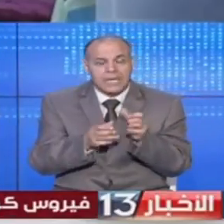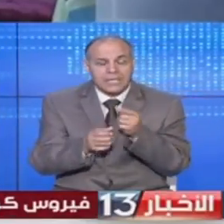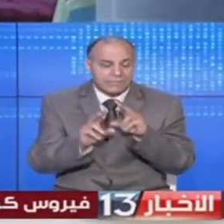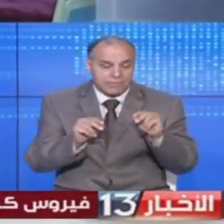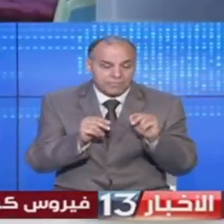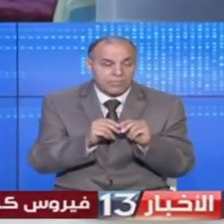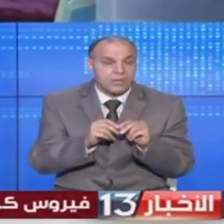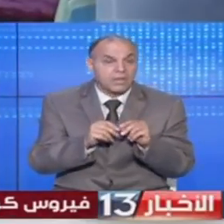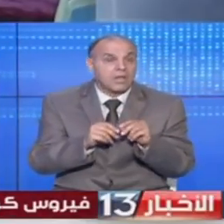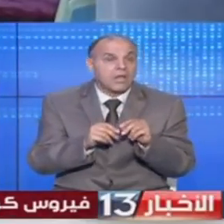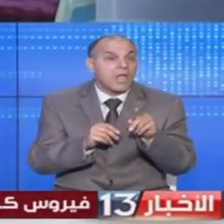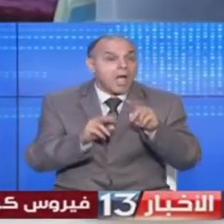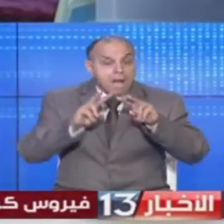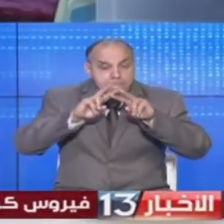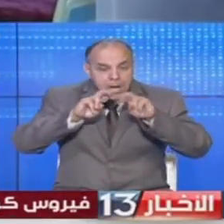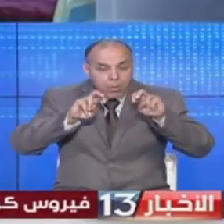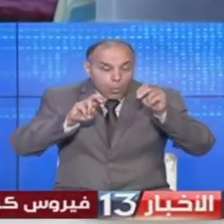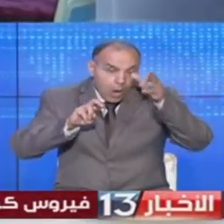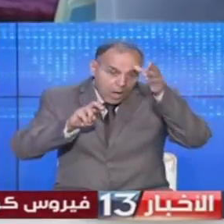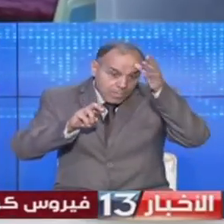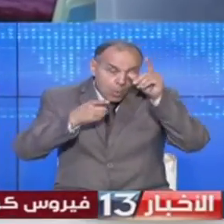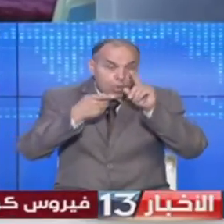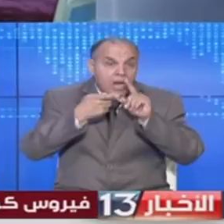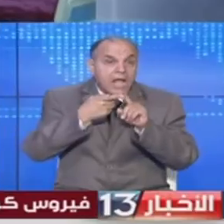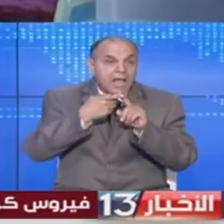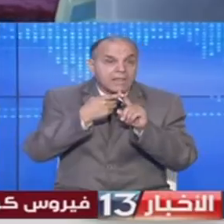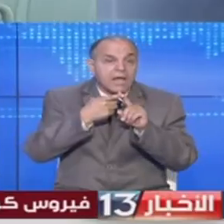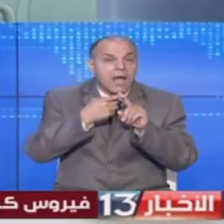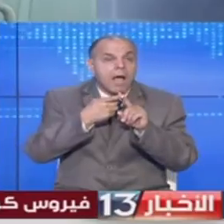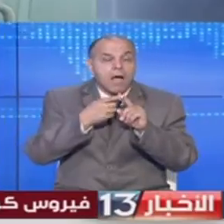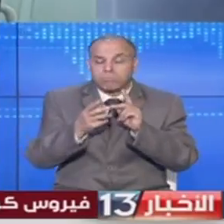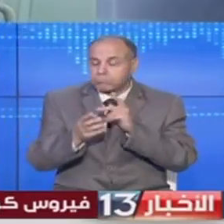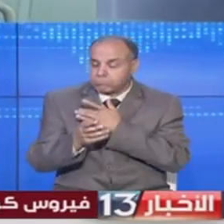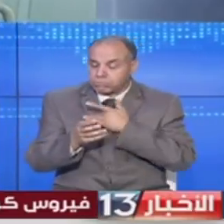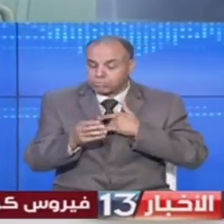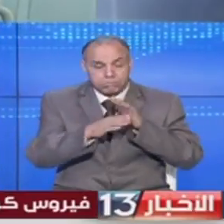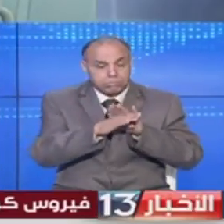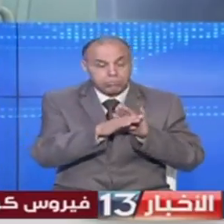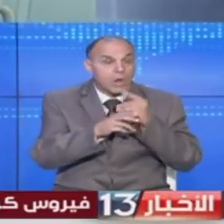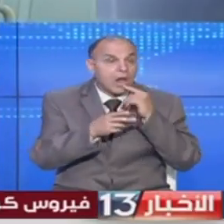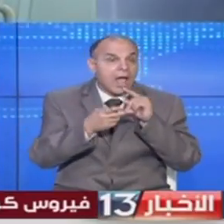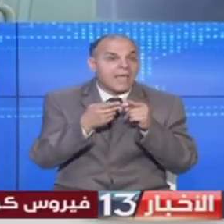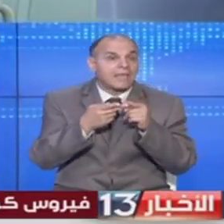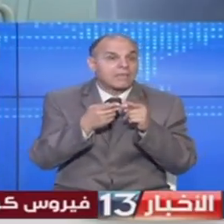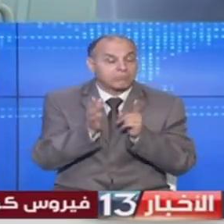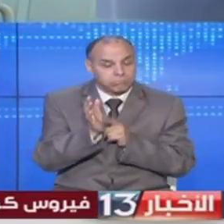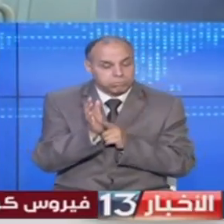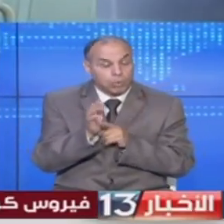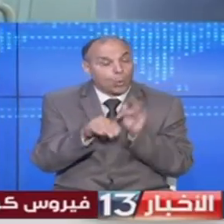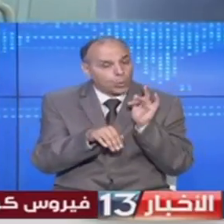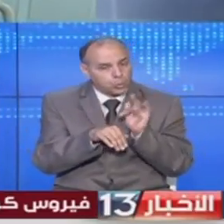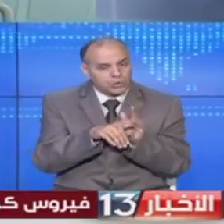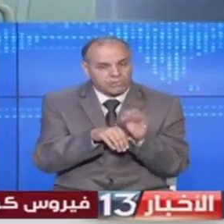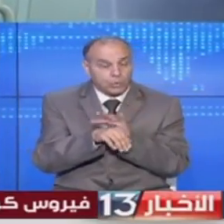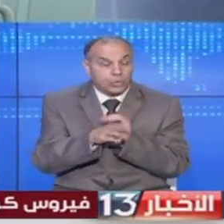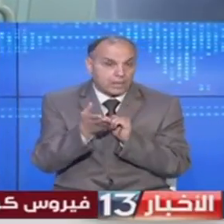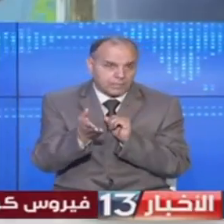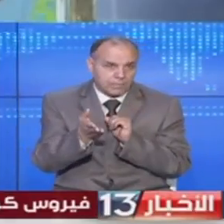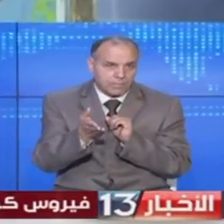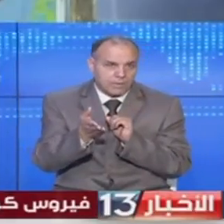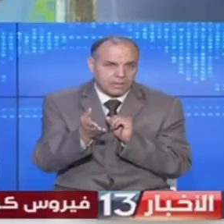اخر الابحاث العلميه استوجبت كذلك حين البروتوكولات عند دفن الموتى الذين تاكد اصابتهم بالفيروس